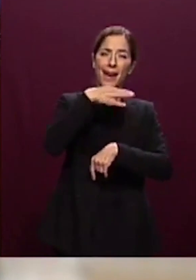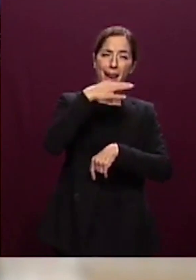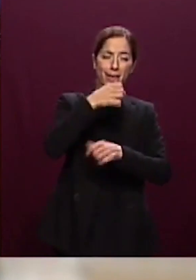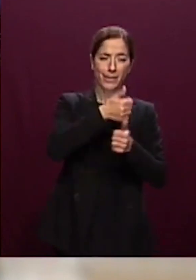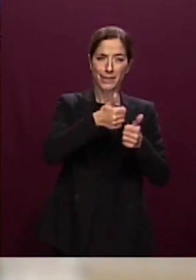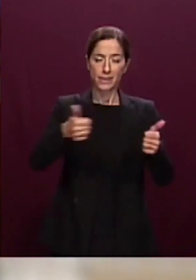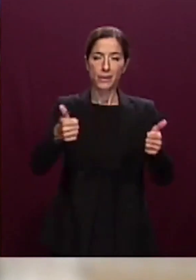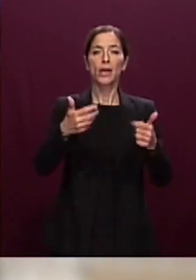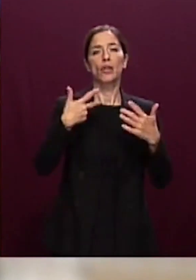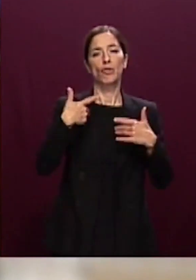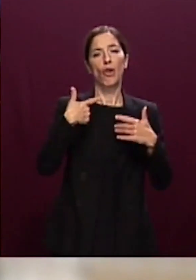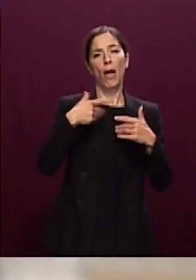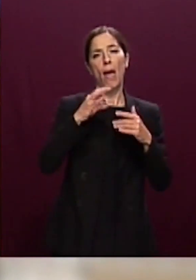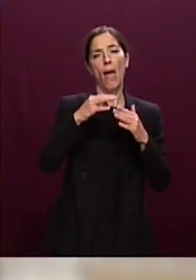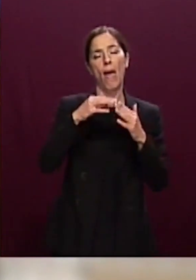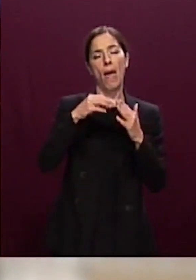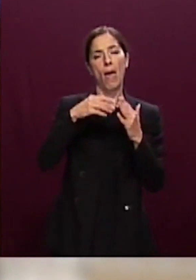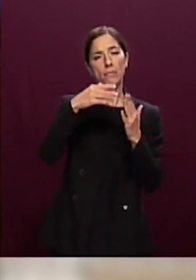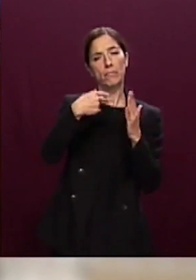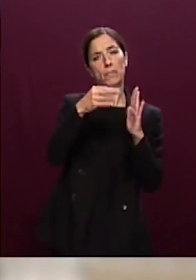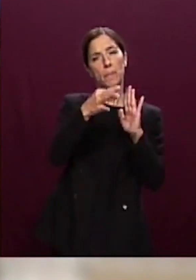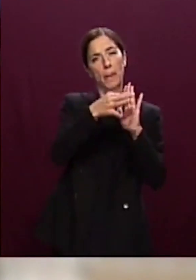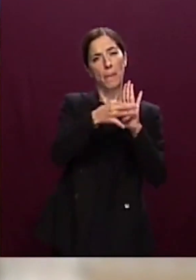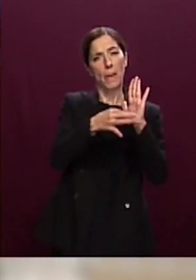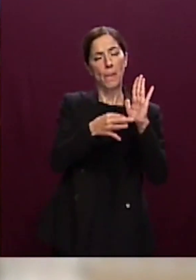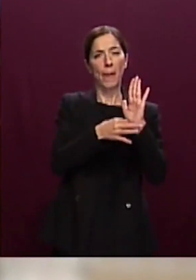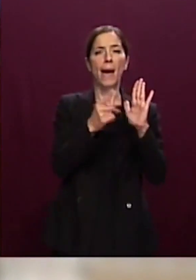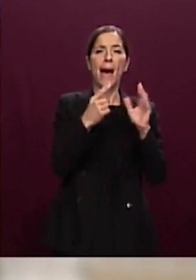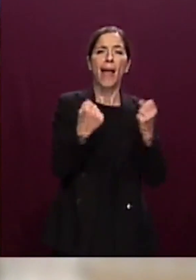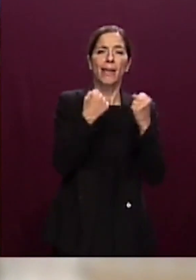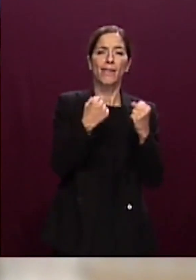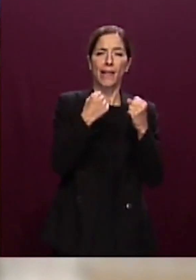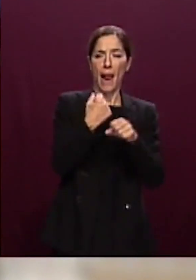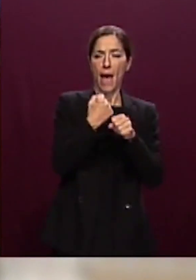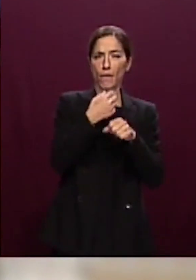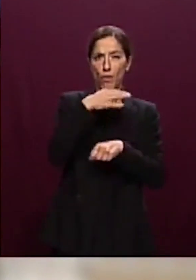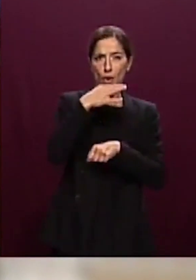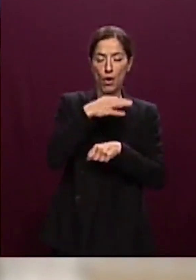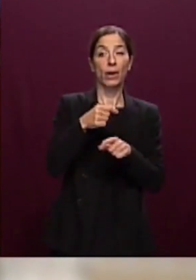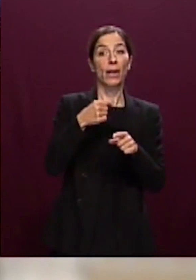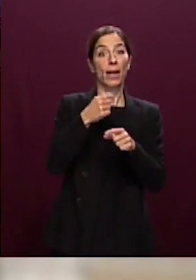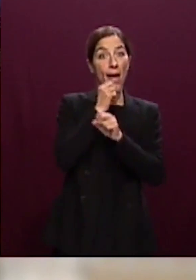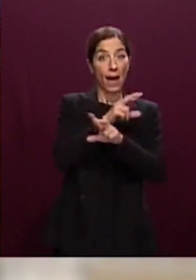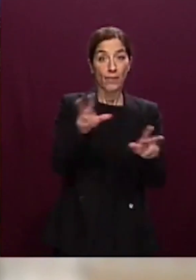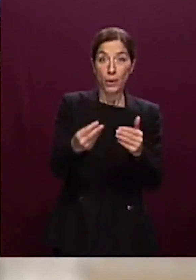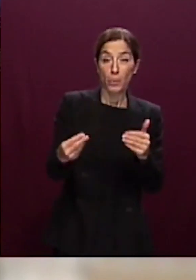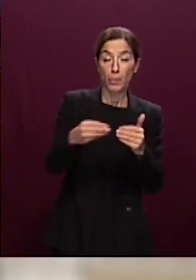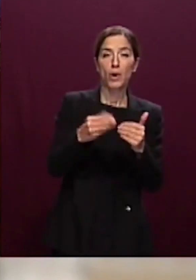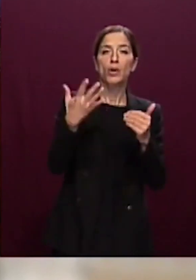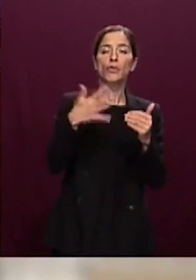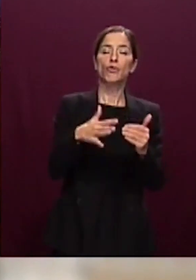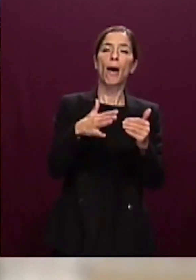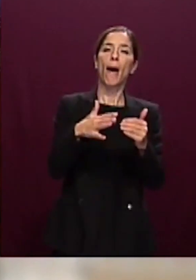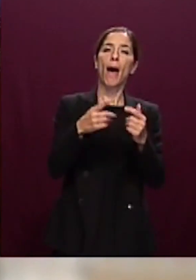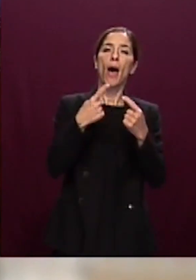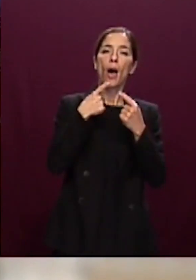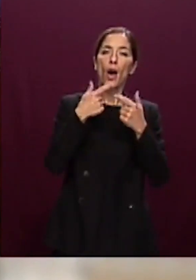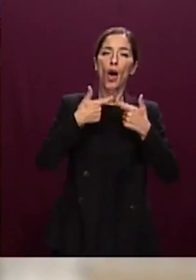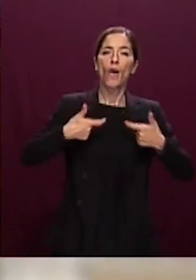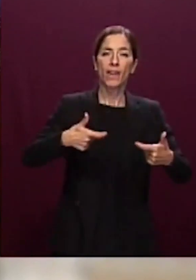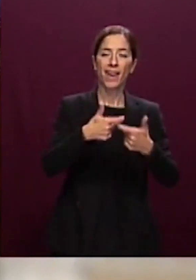calendario dei lavori avverto che come convenuto in sede di conferenza dei presidenti di gruppo